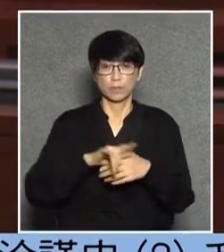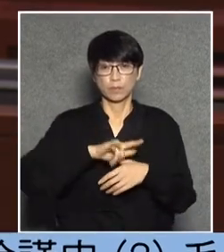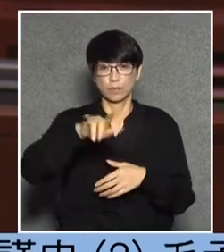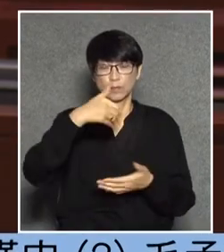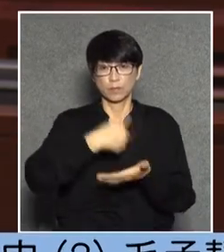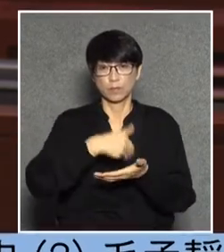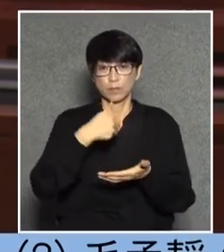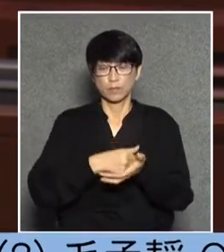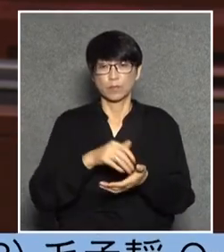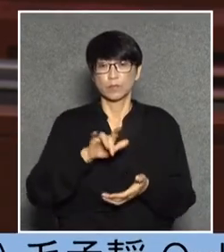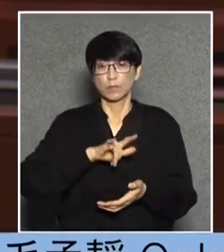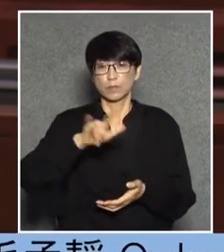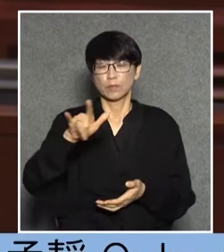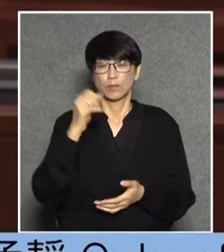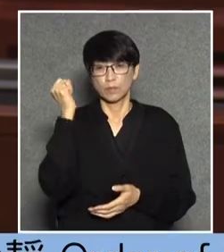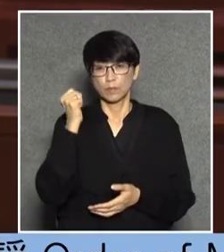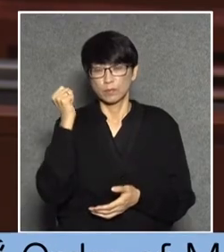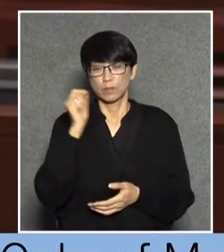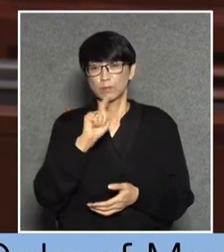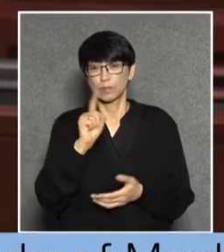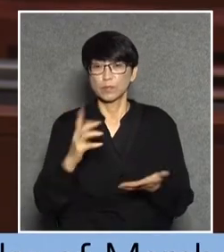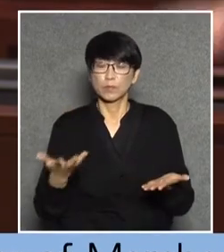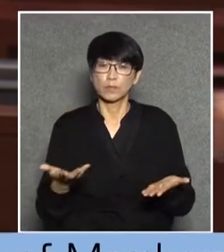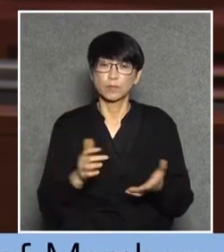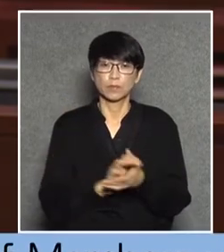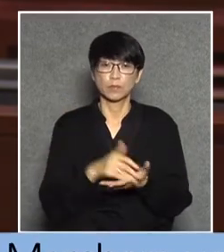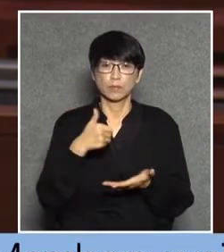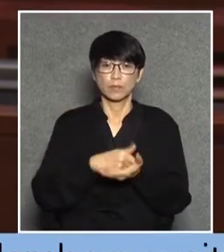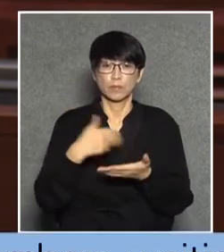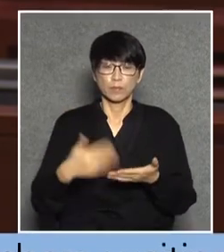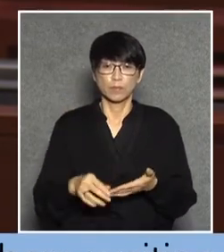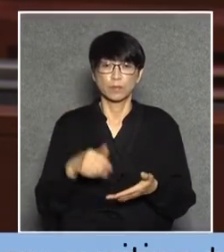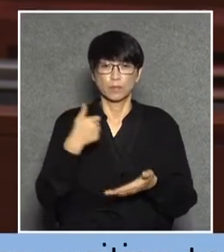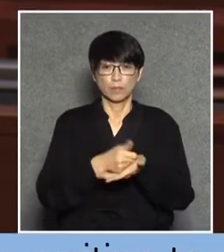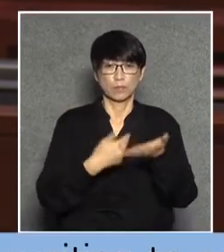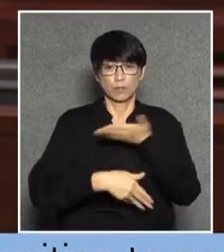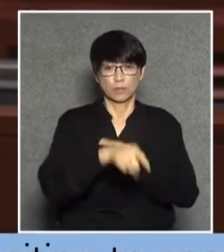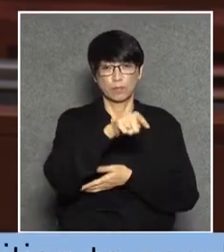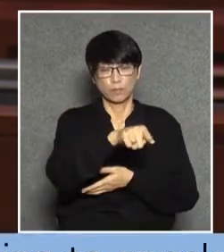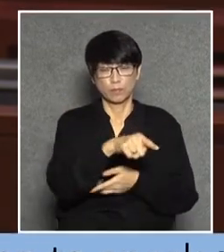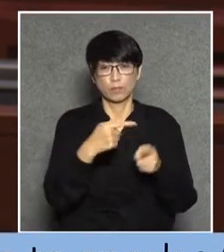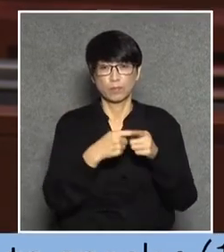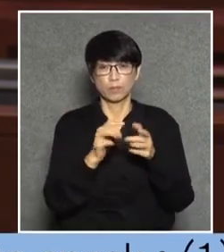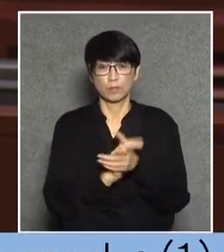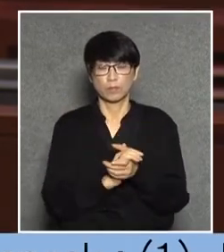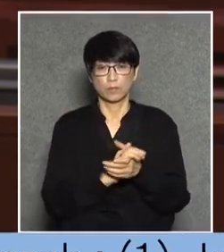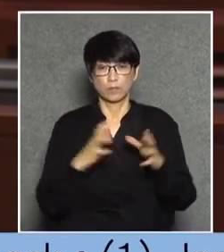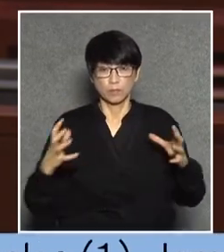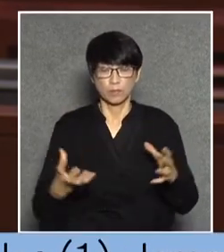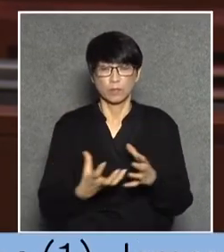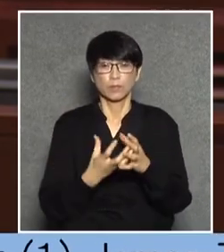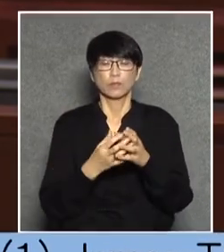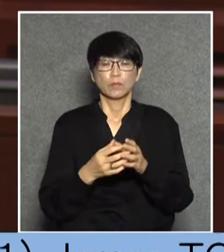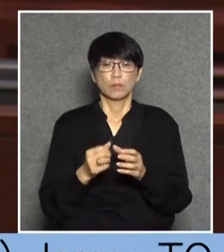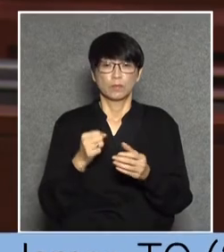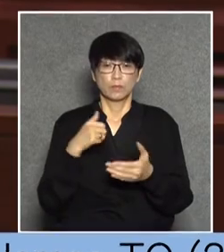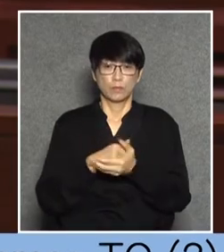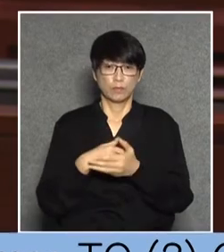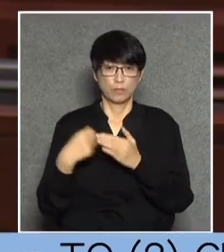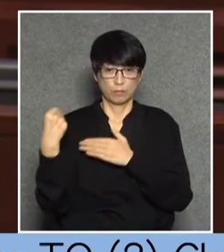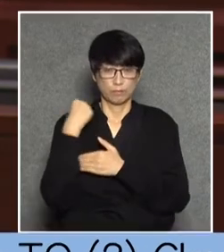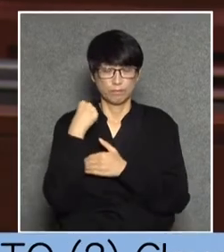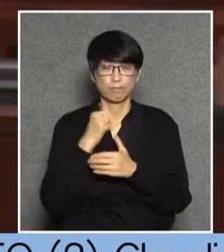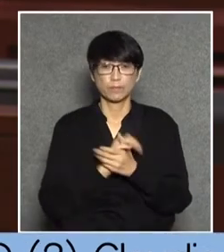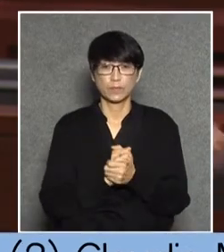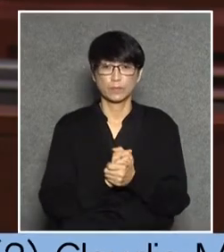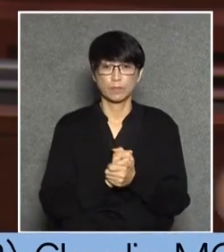巴士啊？即係講親都買呢啲嘢，買完翻嚟咪賣俾班友咯，集團購買力嚟啫嘛，咪